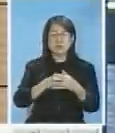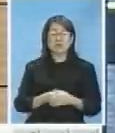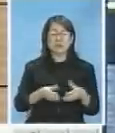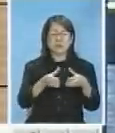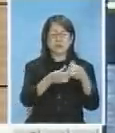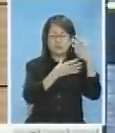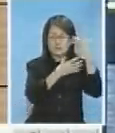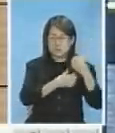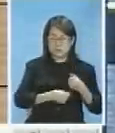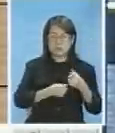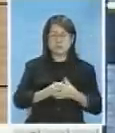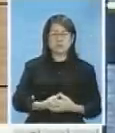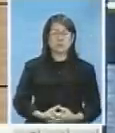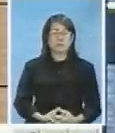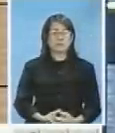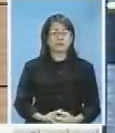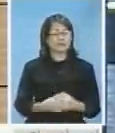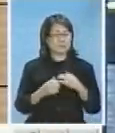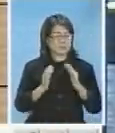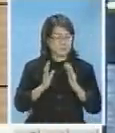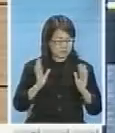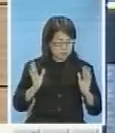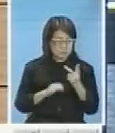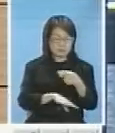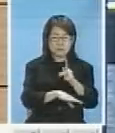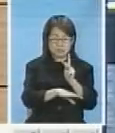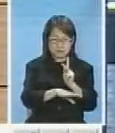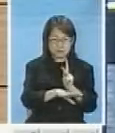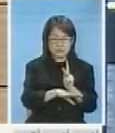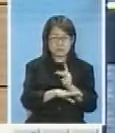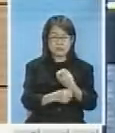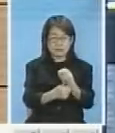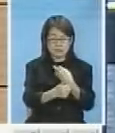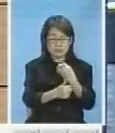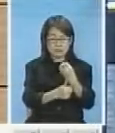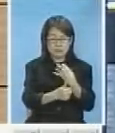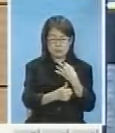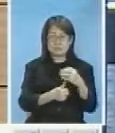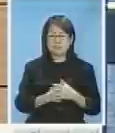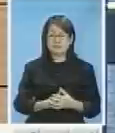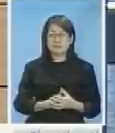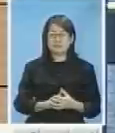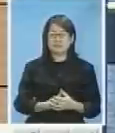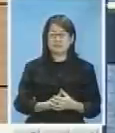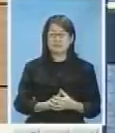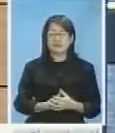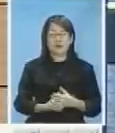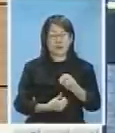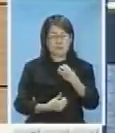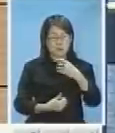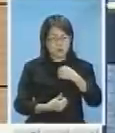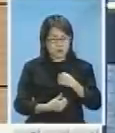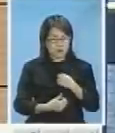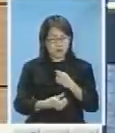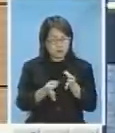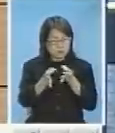รรคประชาธิปัตย์ขอบคุณท่านประธานที่ได้คำแนะนำว่าผมต้องอภิปรายกับท่